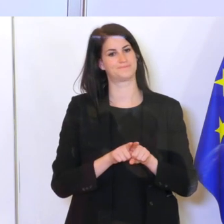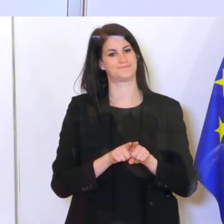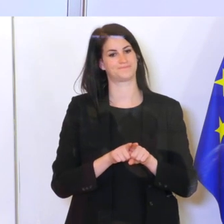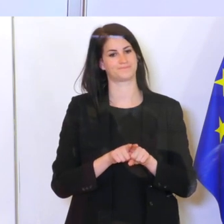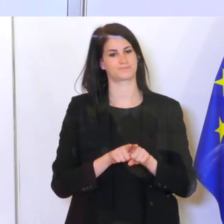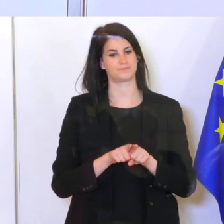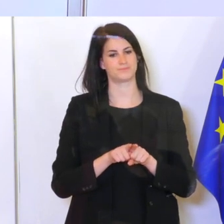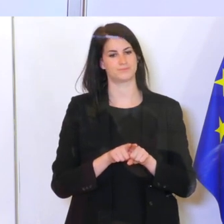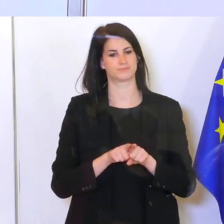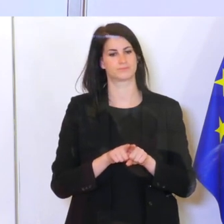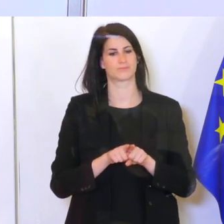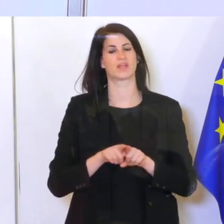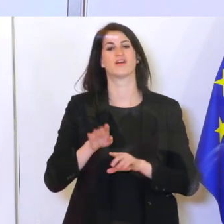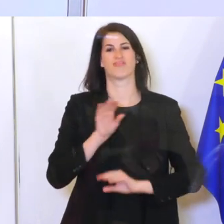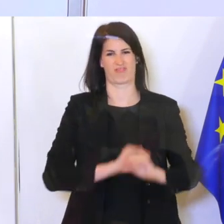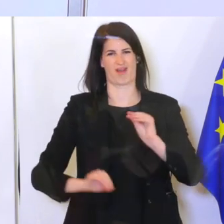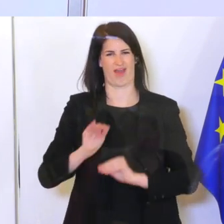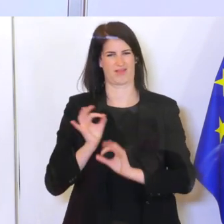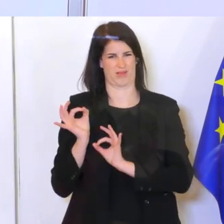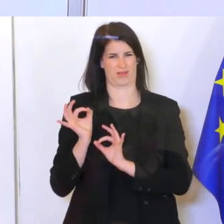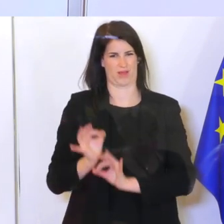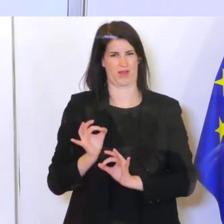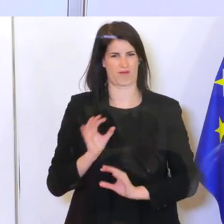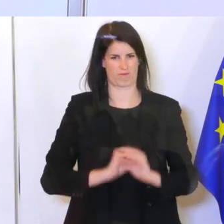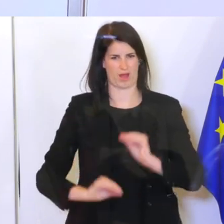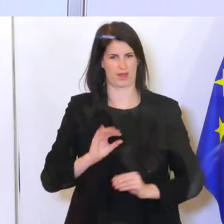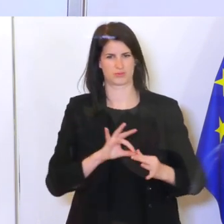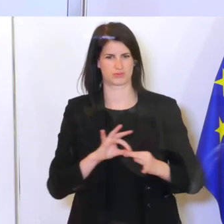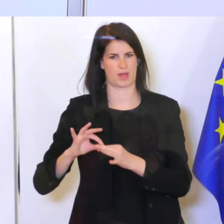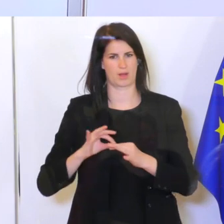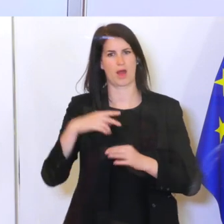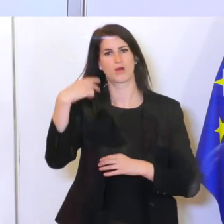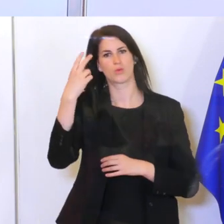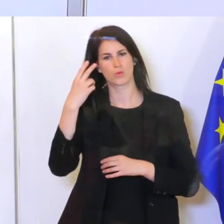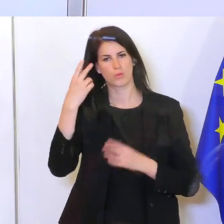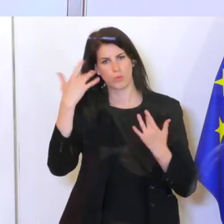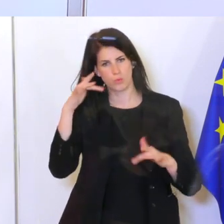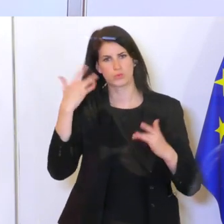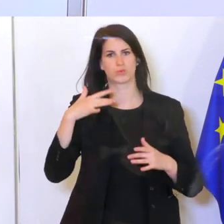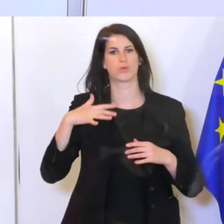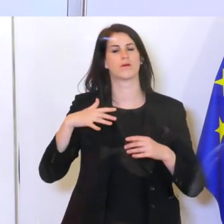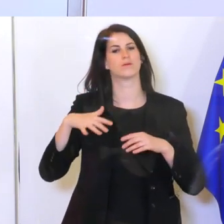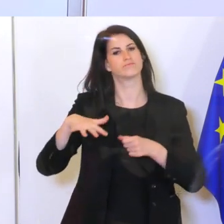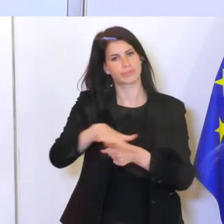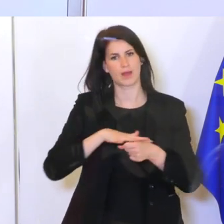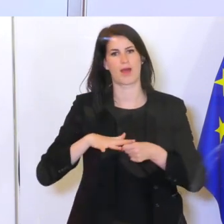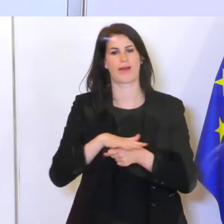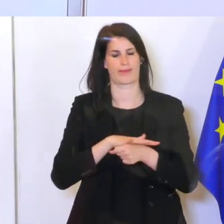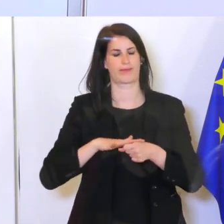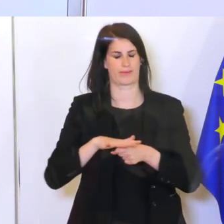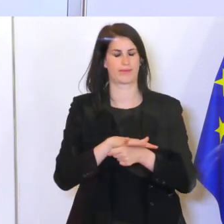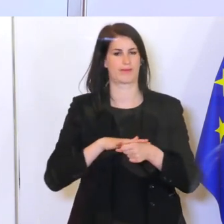die Trägervereine, die gemeinnützigen Trägervereine für viele Kulturinstitutionen, die ja dann, morgen wird das Gesetz dazu beschlossen, im